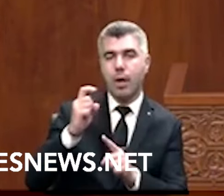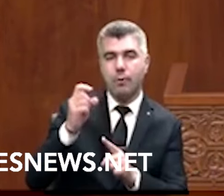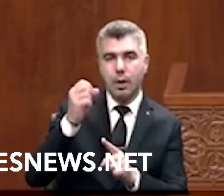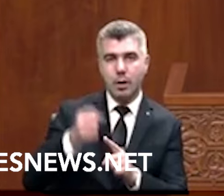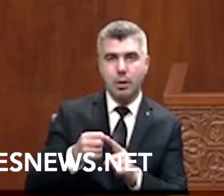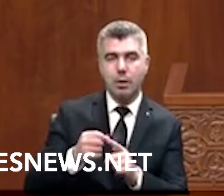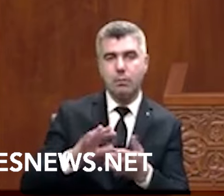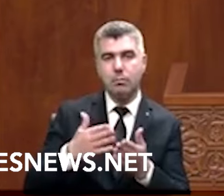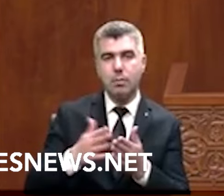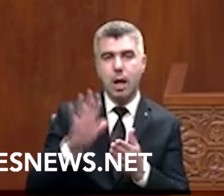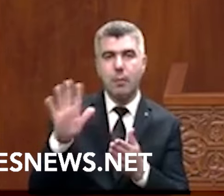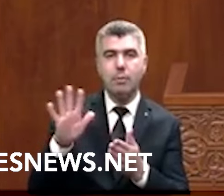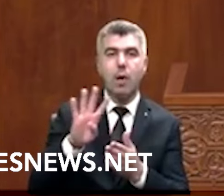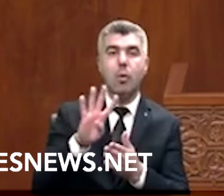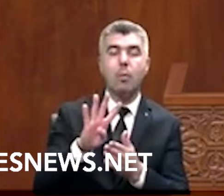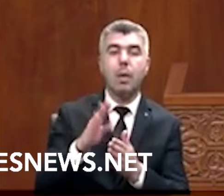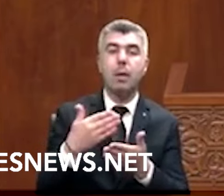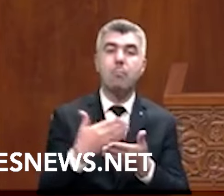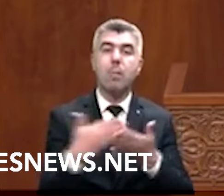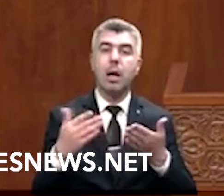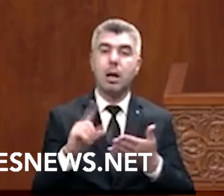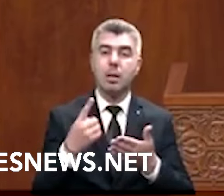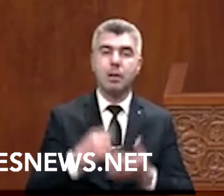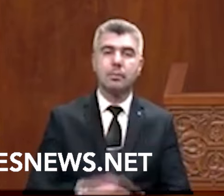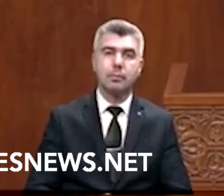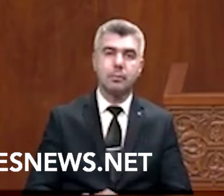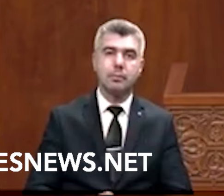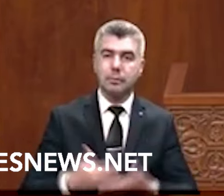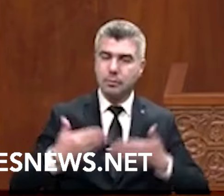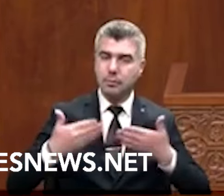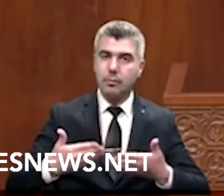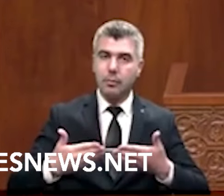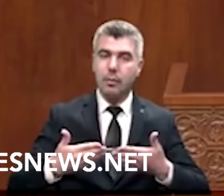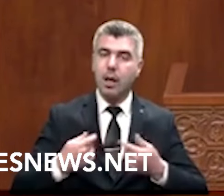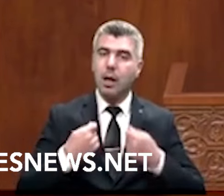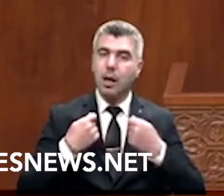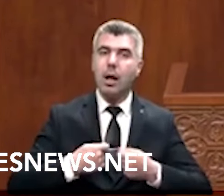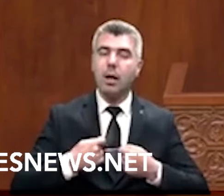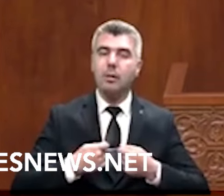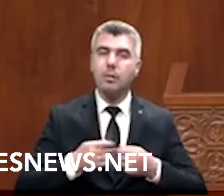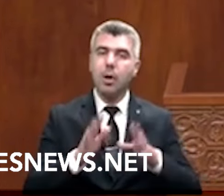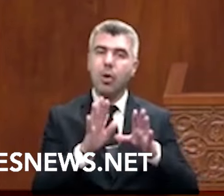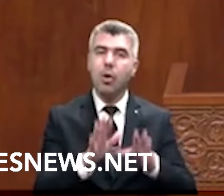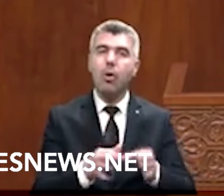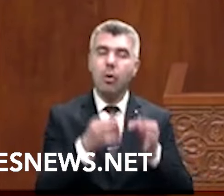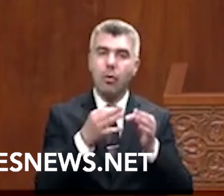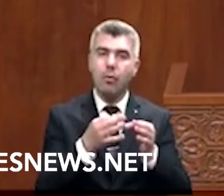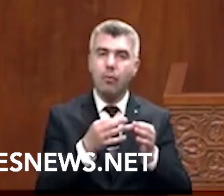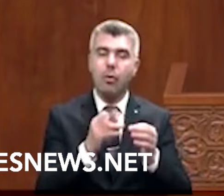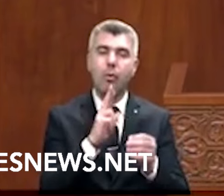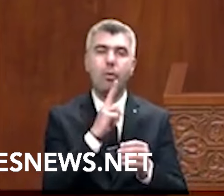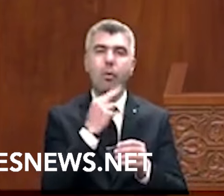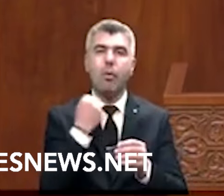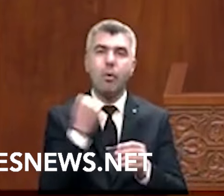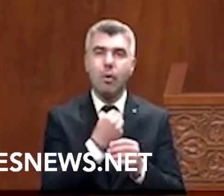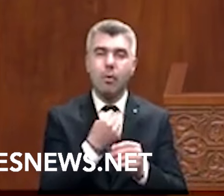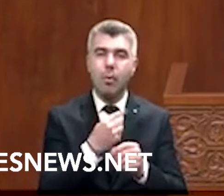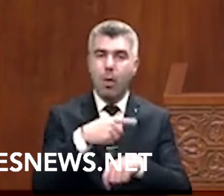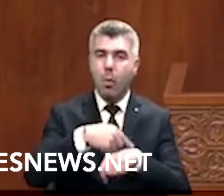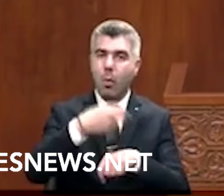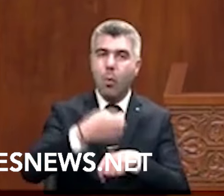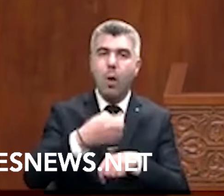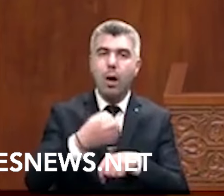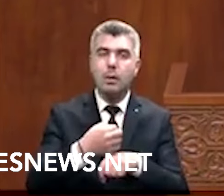تصل الى 2 55 مليار درهم اليوم السيد الرئيس المحترم ما حققته هذه الحكومه في هذا الظرف